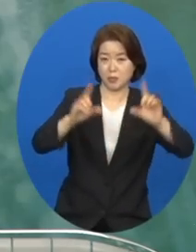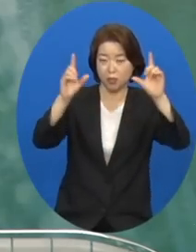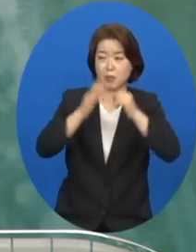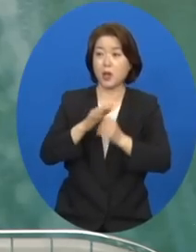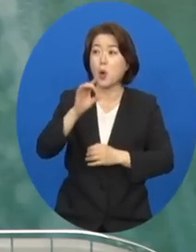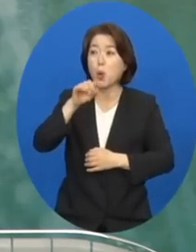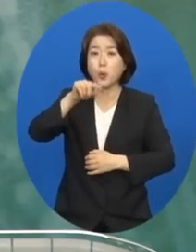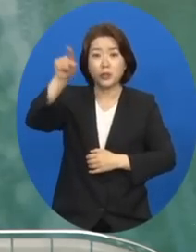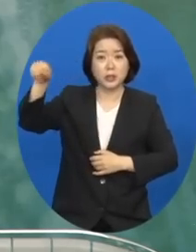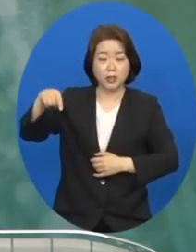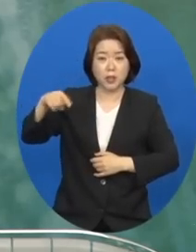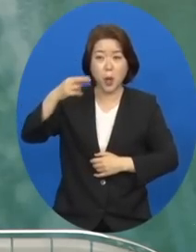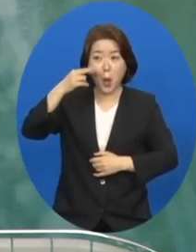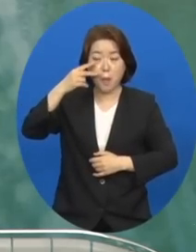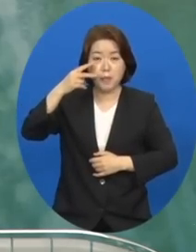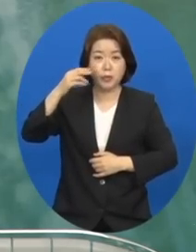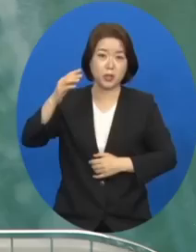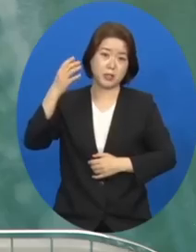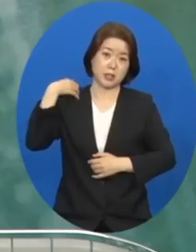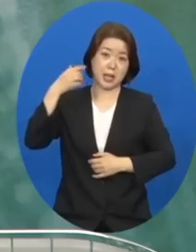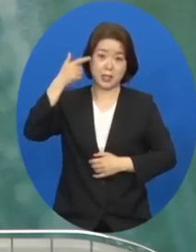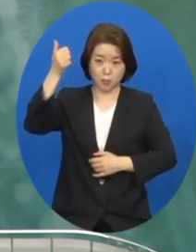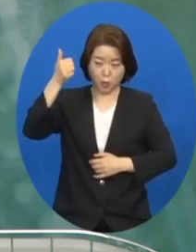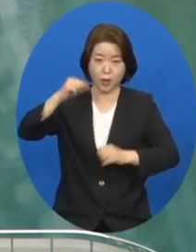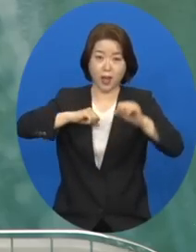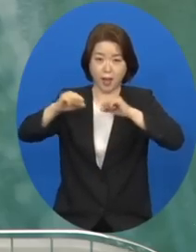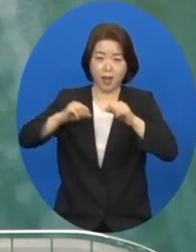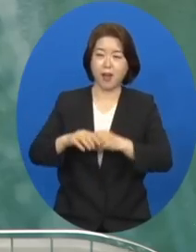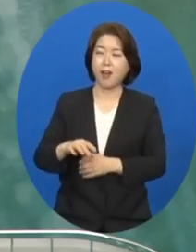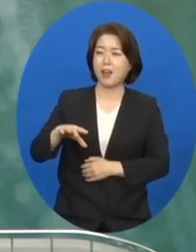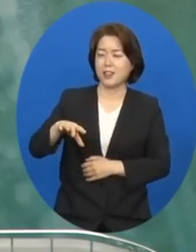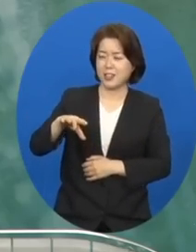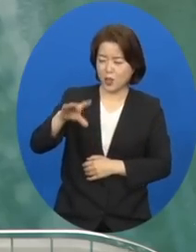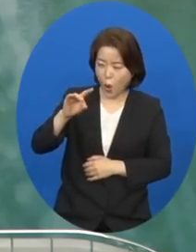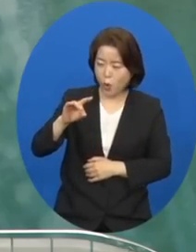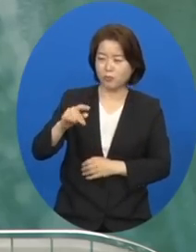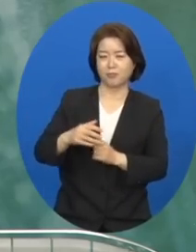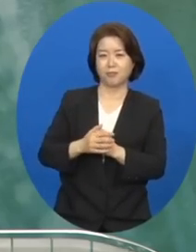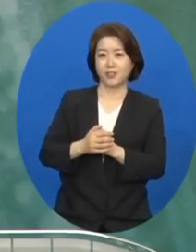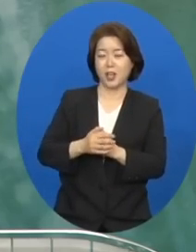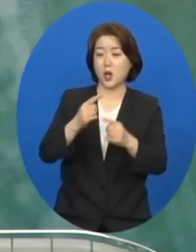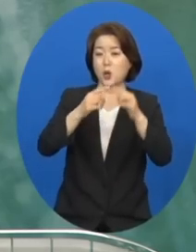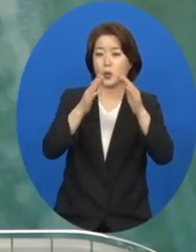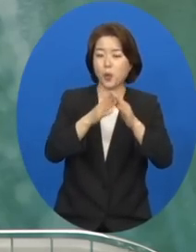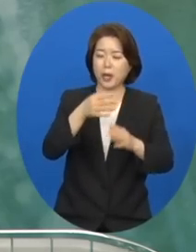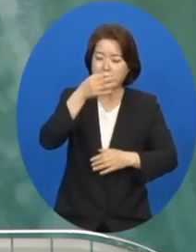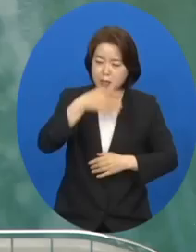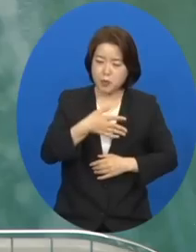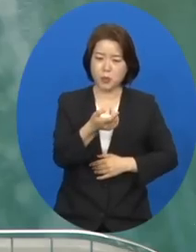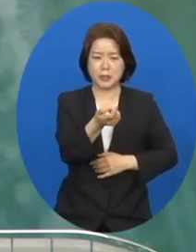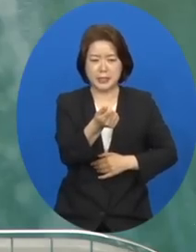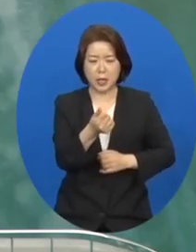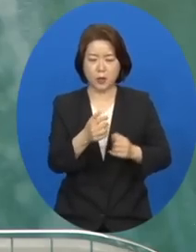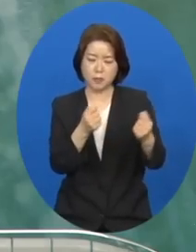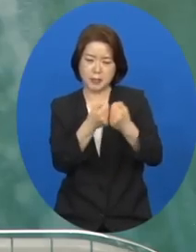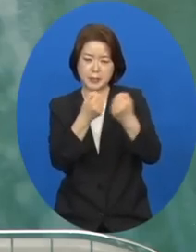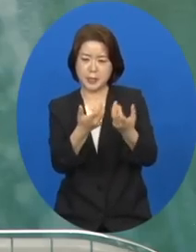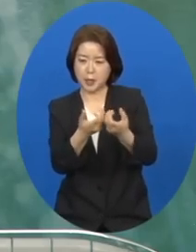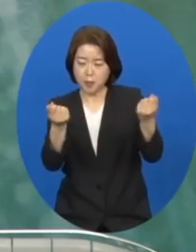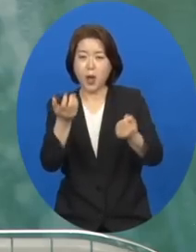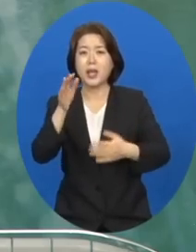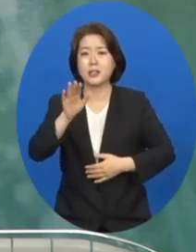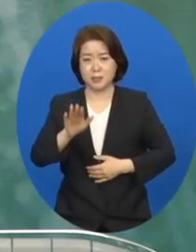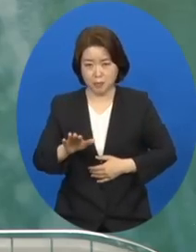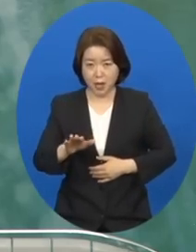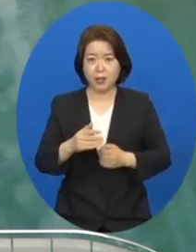첫 목회의 단위 먹기를 하게 되었어요 그때에도 하나님 감사합니다 비록 교회가 넘나 힘들고 사람들이 싸우고 분열되어 있지만